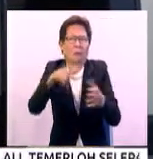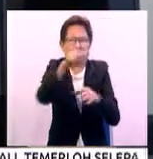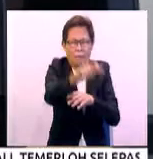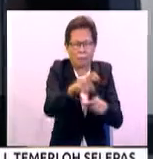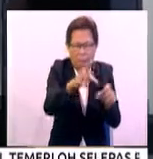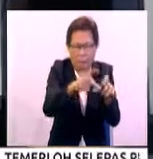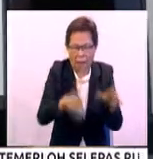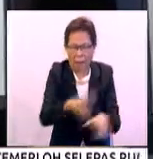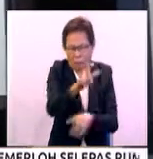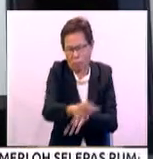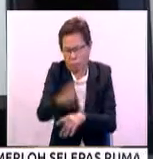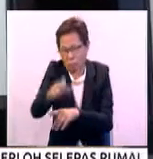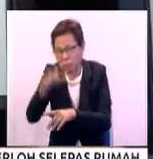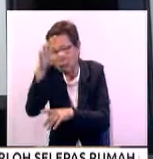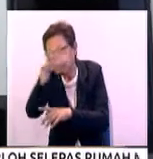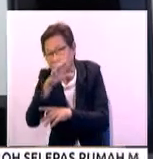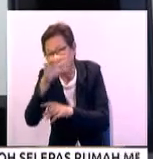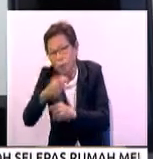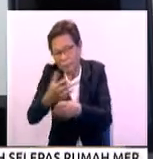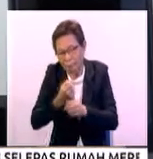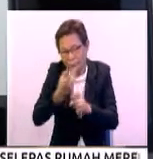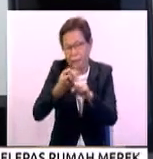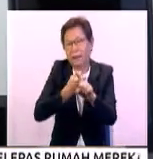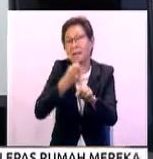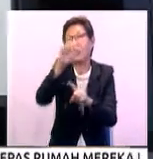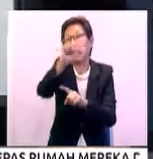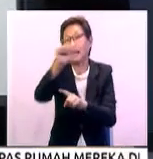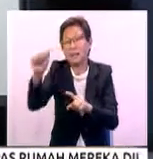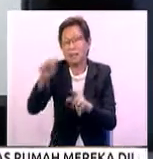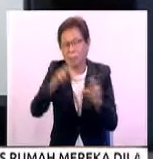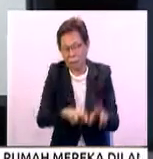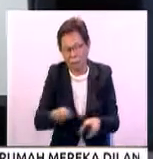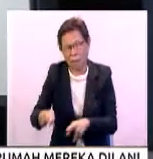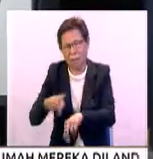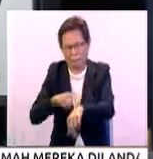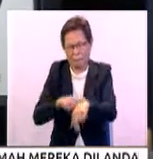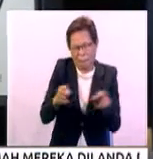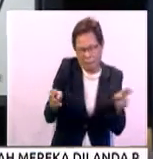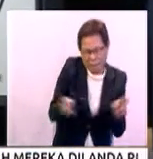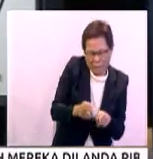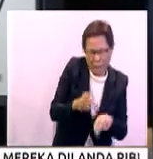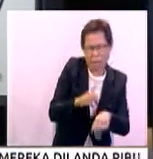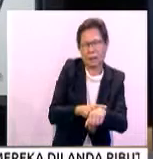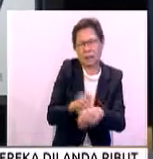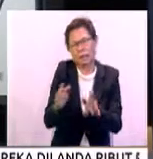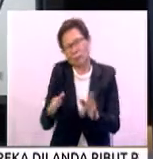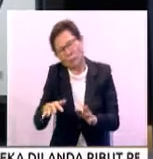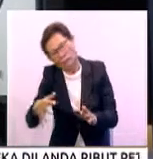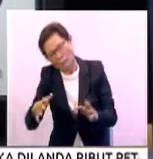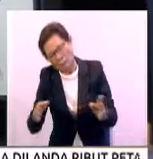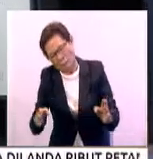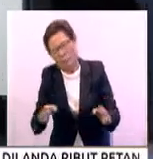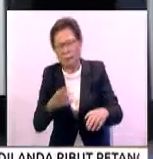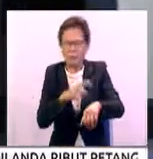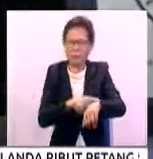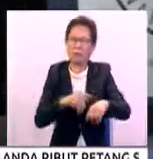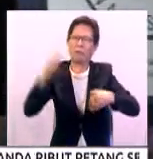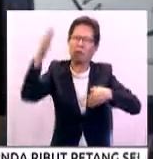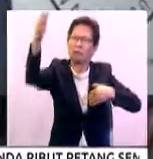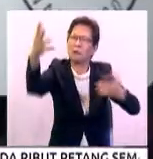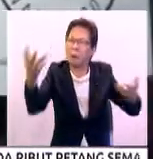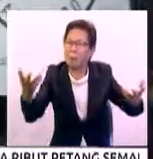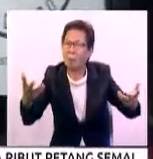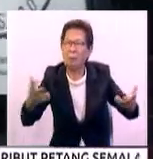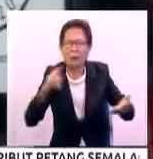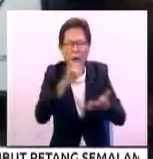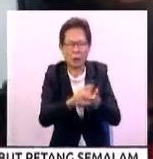boleh jangkakan daripada Air Asia? Perancangan jangka pendek, jangka sederhana, jangka panjang. Salah satu yang penting